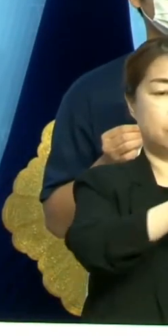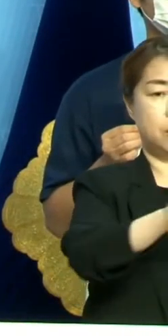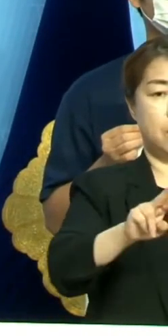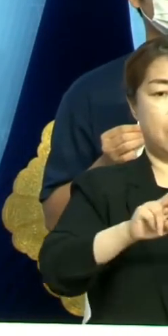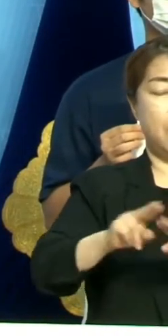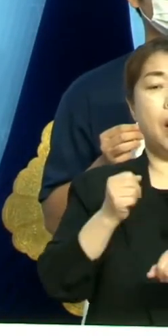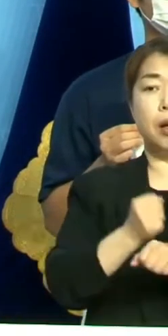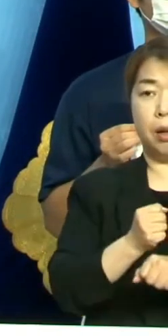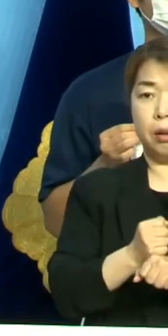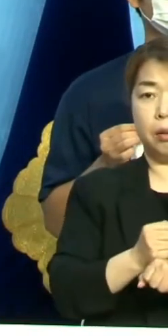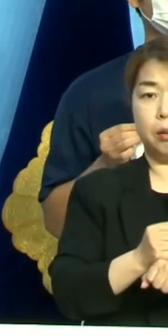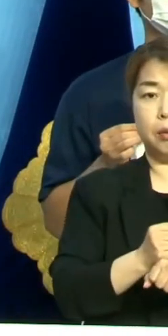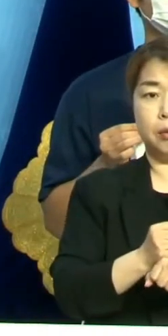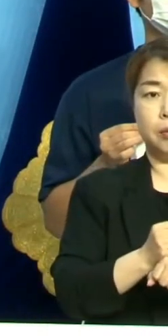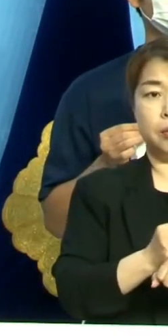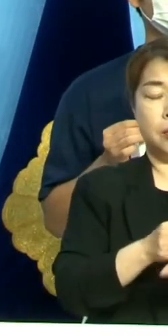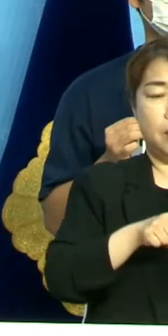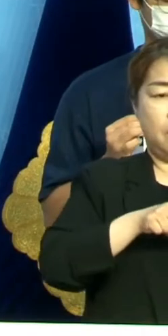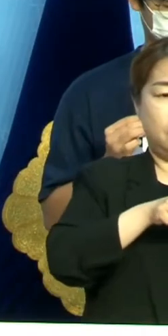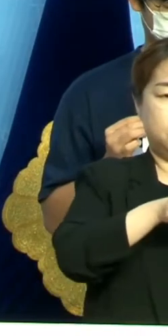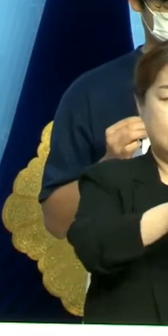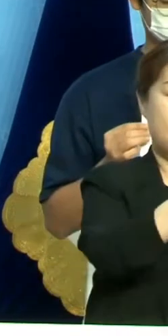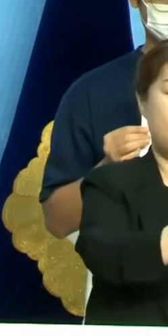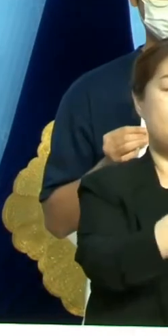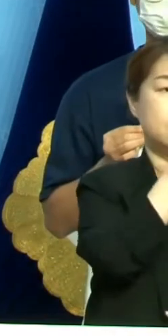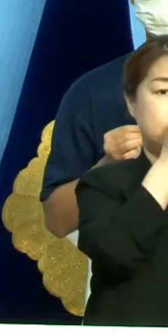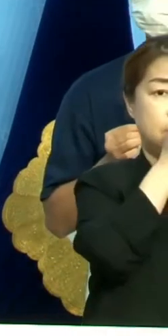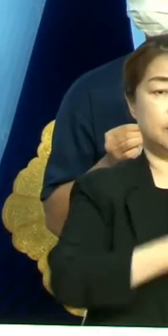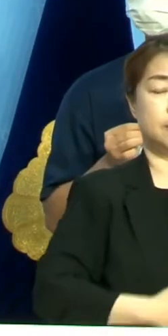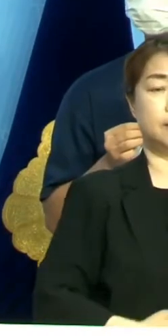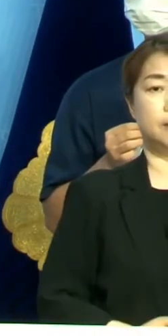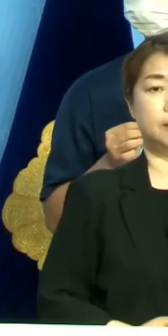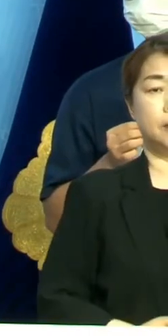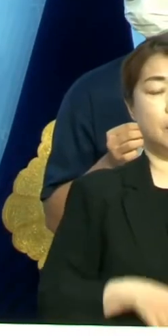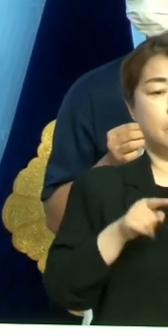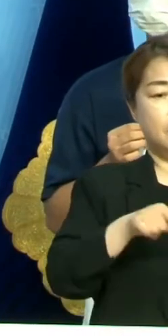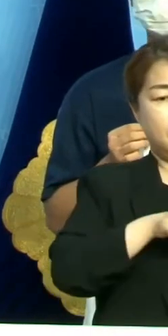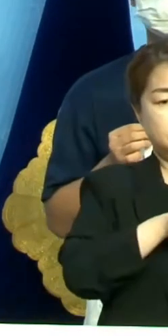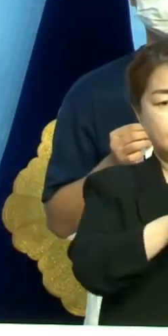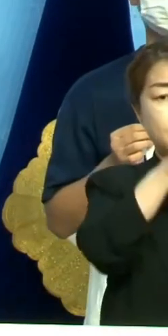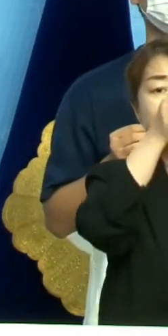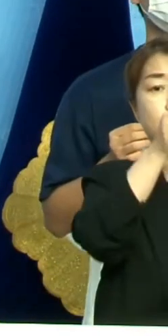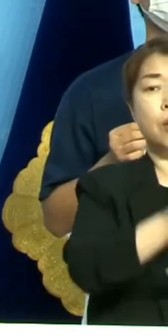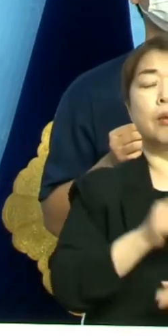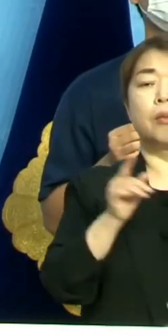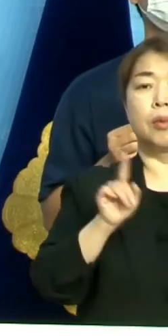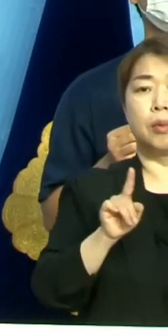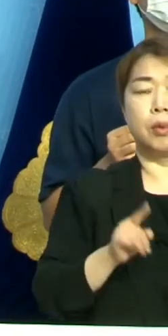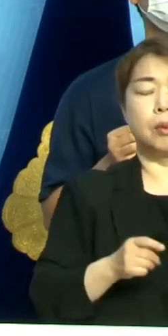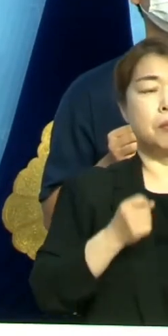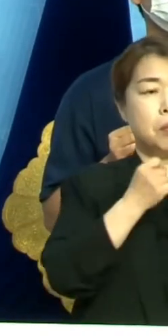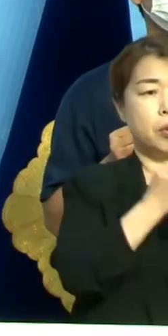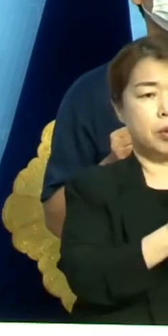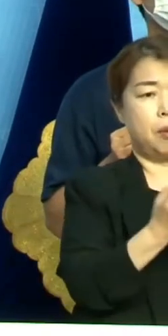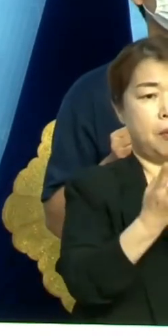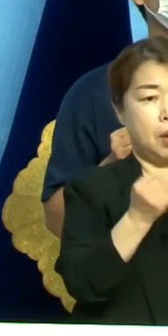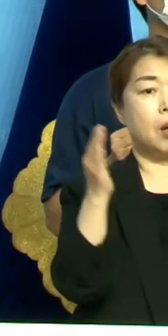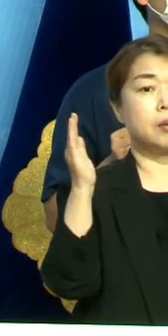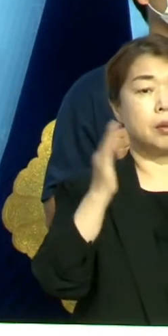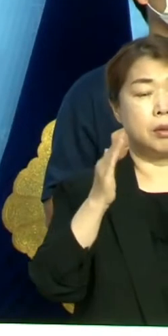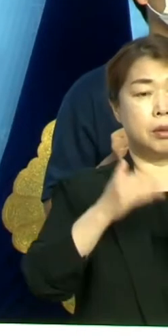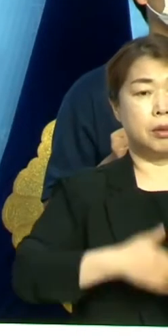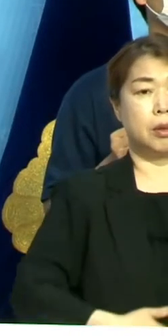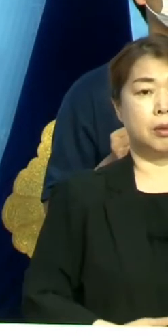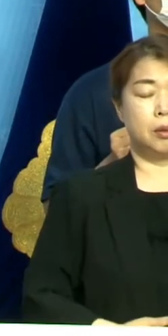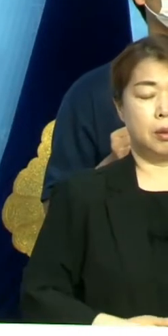라는 압박을 가하고 있습니다 2기 압박의 결과 어 이미 많은 학생들이